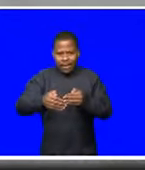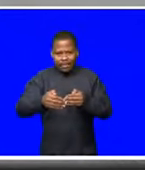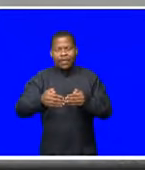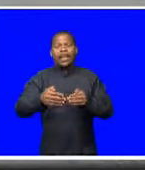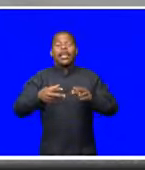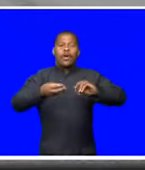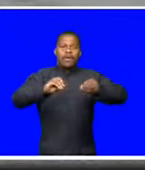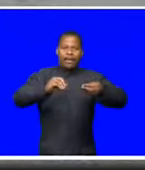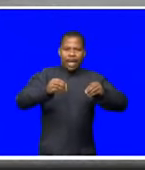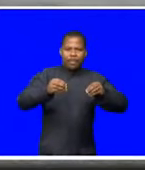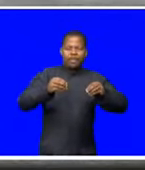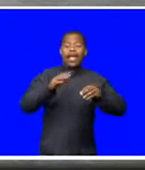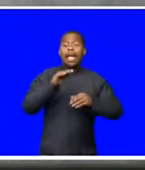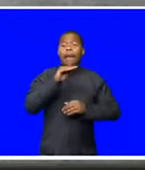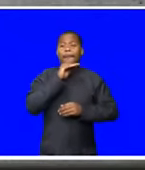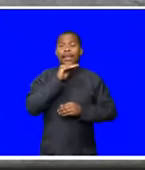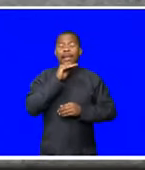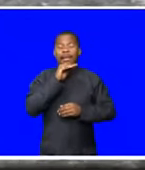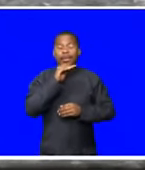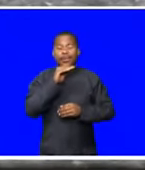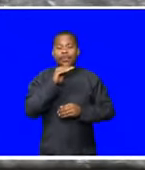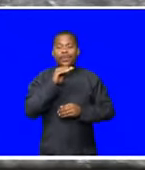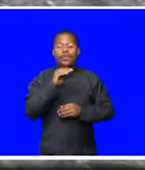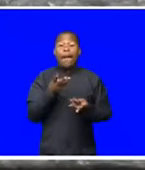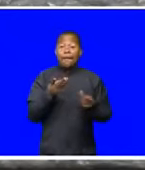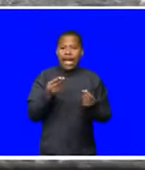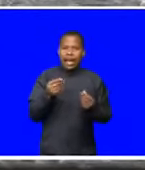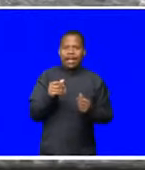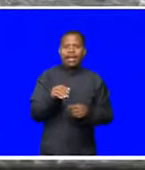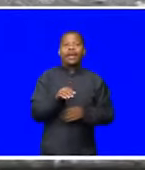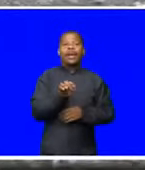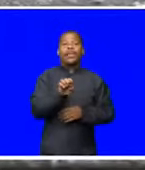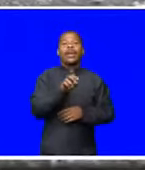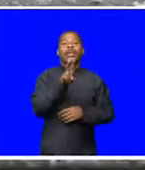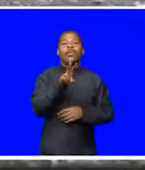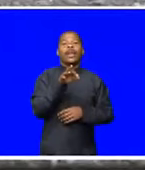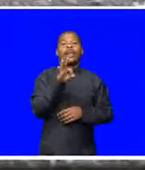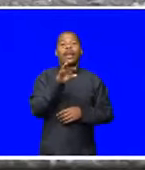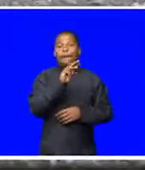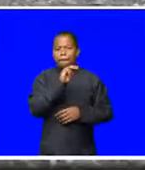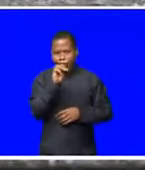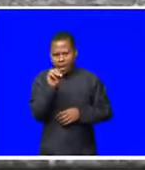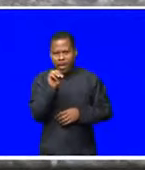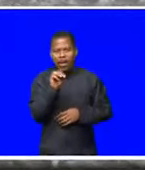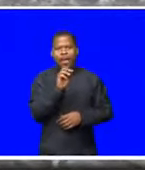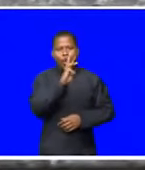sekulungisa lama potholes kubheke ukuthi sibithi imali leng 23 million emalangeni.